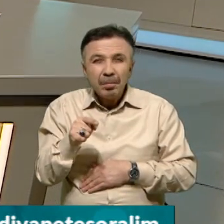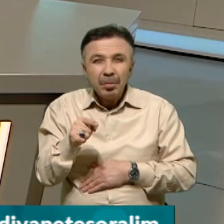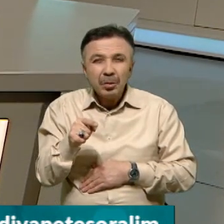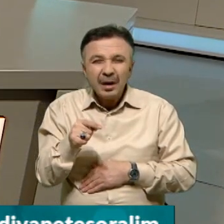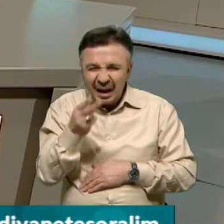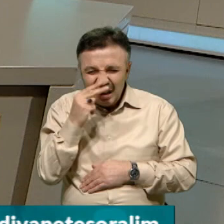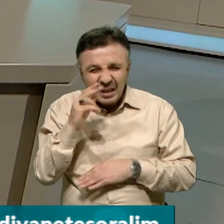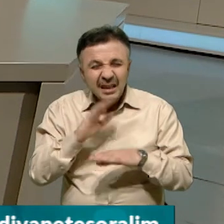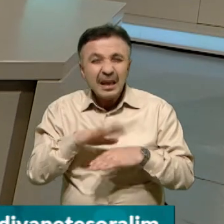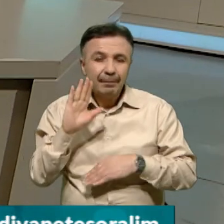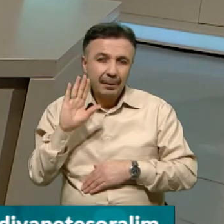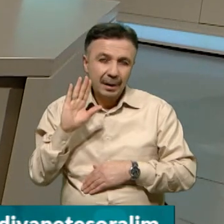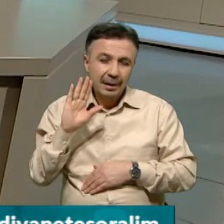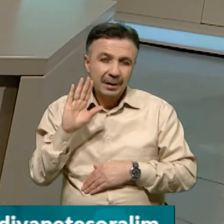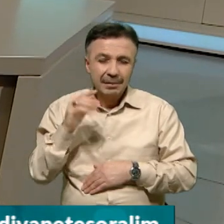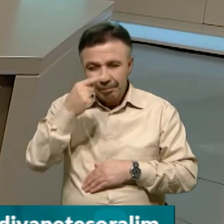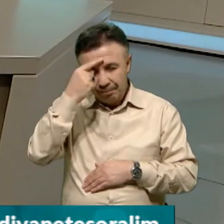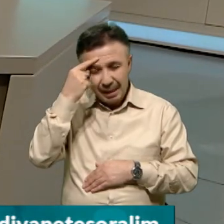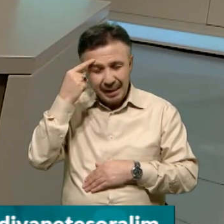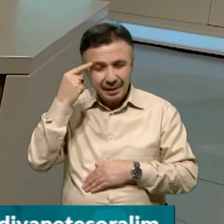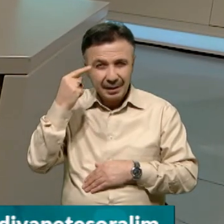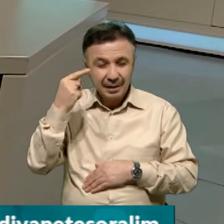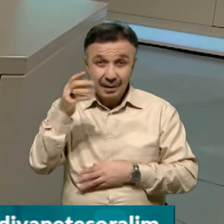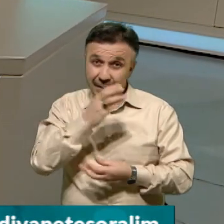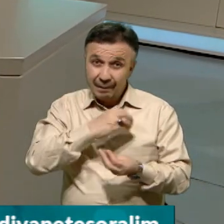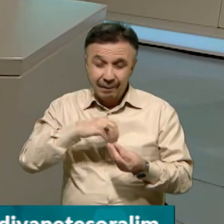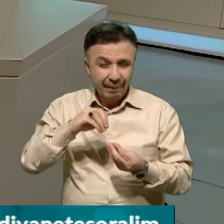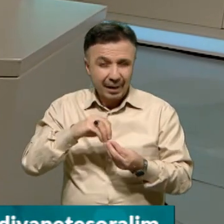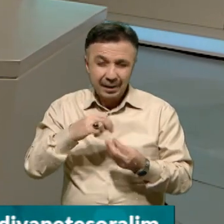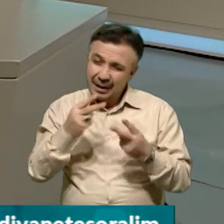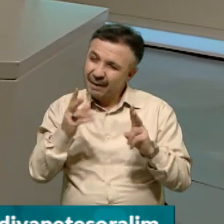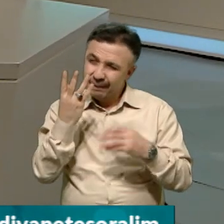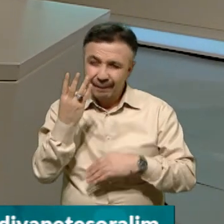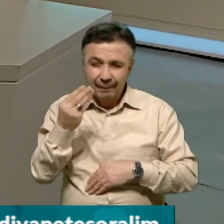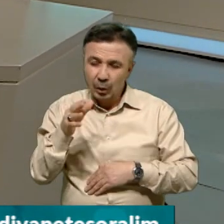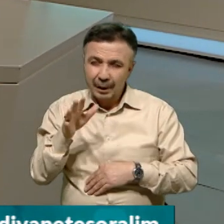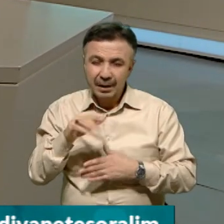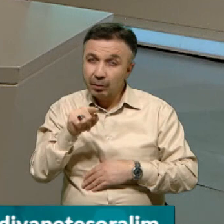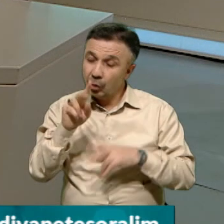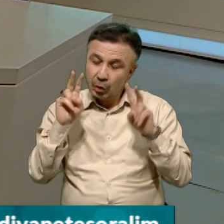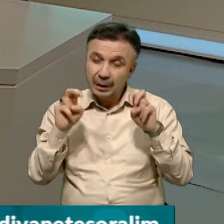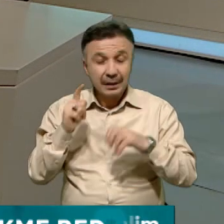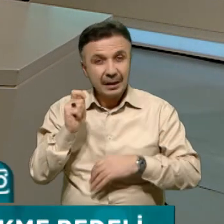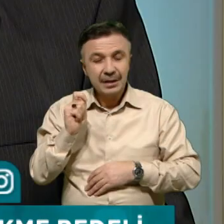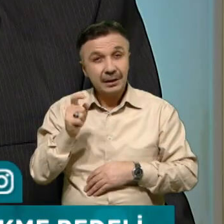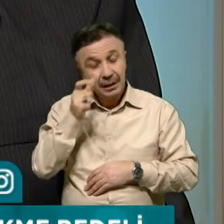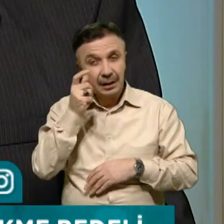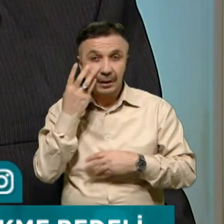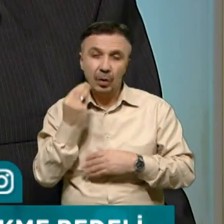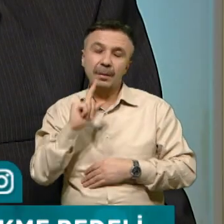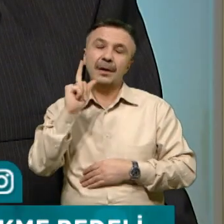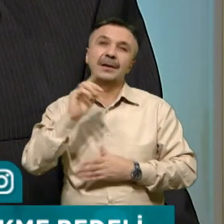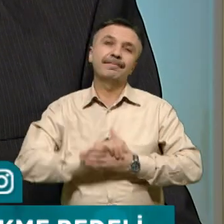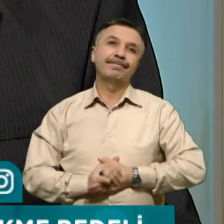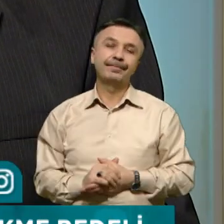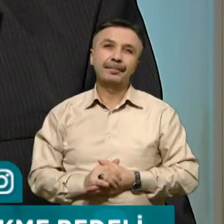üzere belki muaf olabilir. Ama söylediğimiz gibi bu konularda hakikaten hassas olmak lazım. Dikkat etmekte